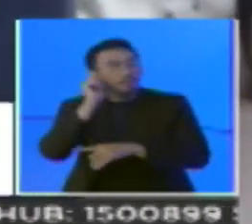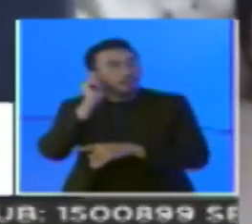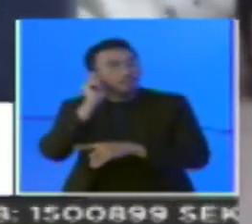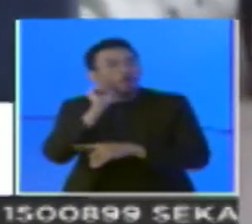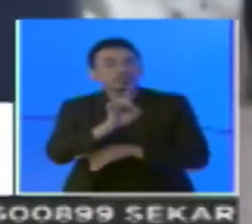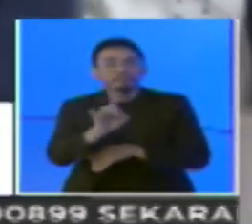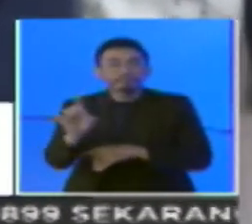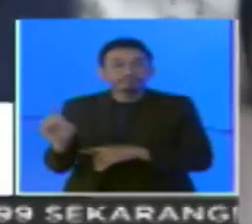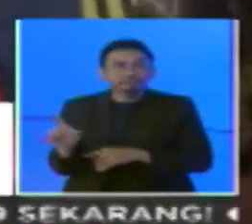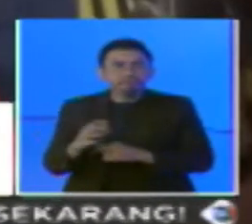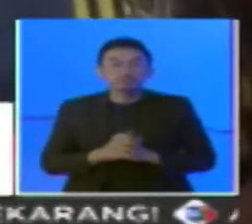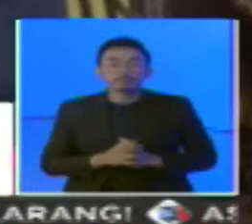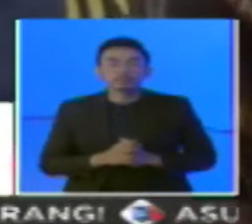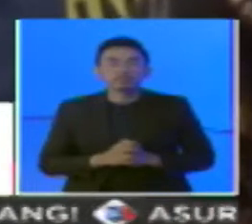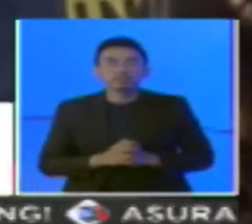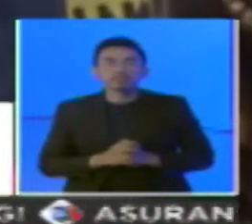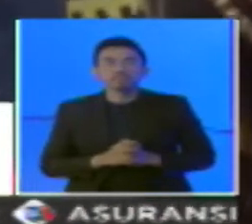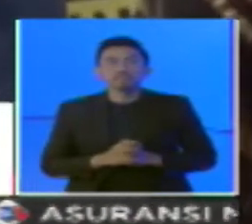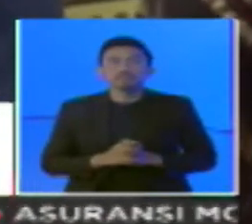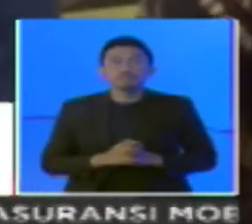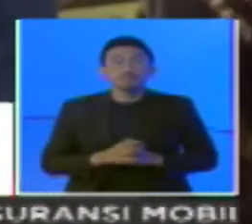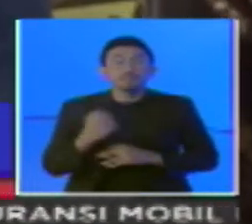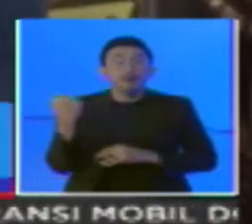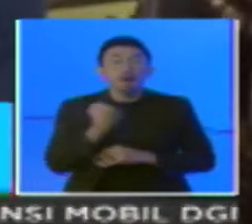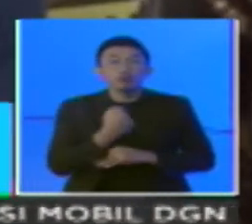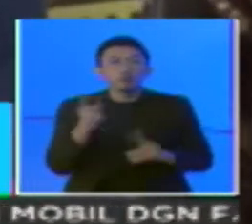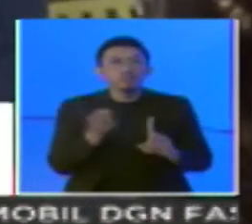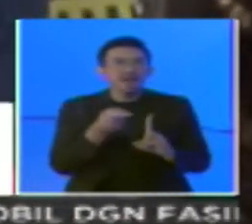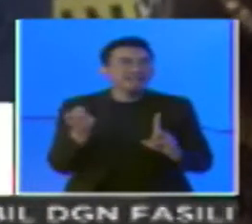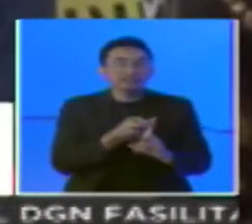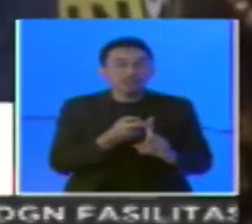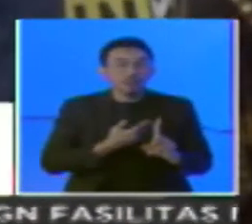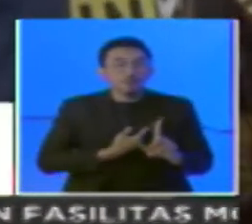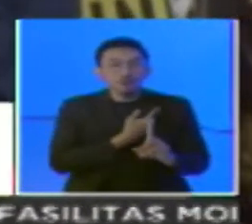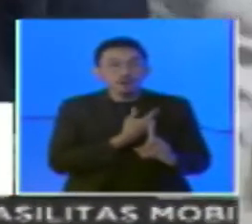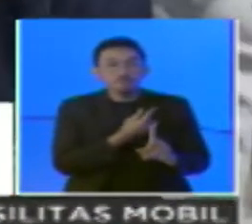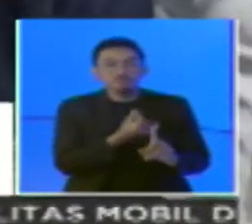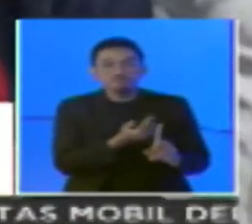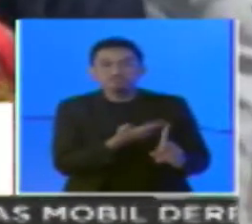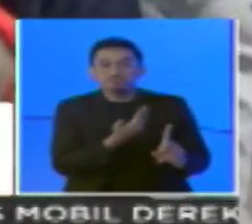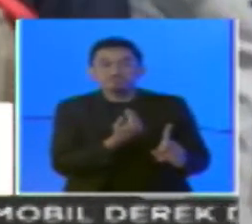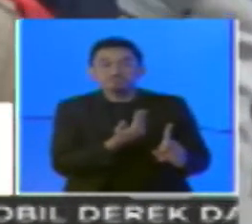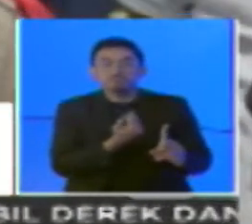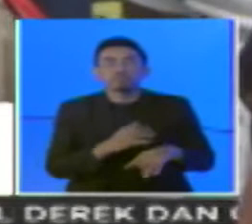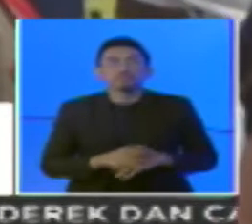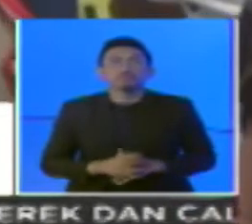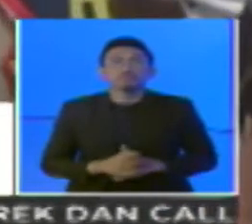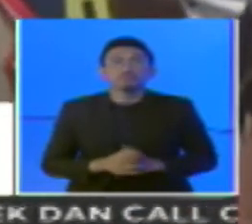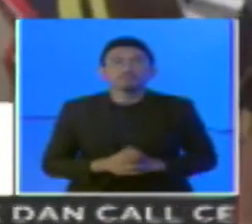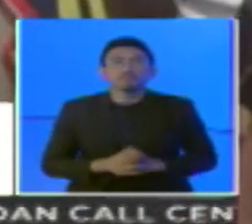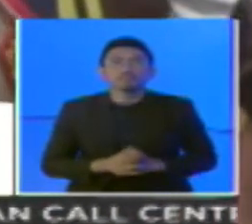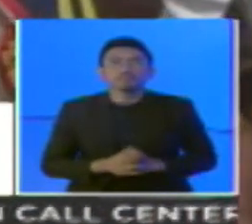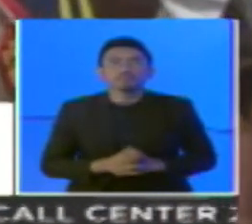menyerahkan sejumlah uang. Pengancaman, pemerasan terkait dengan pornografi. Pelaku atas